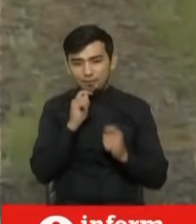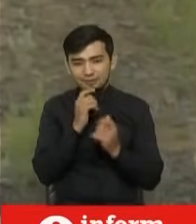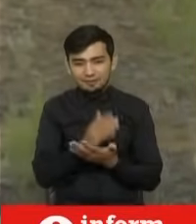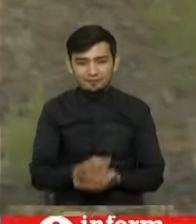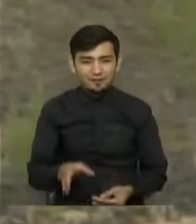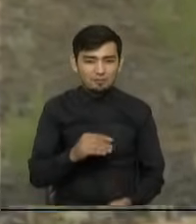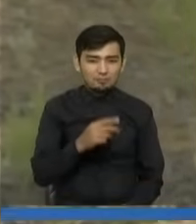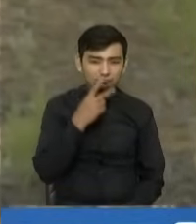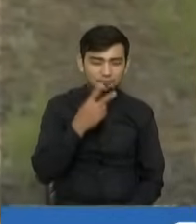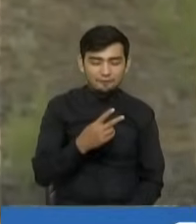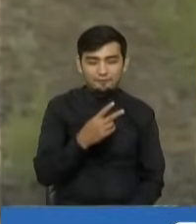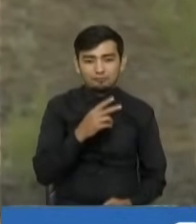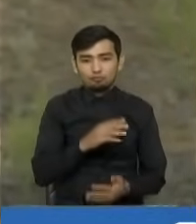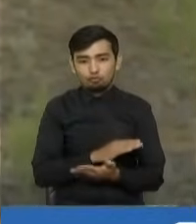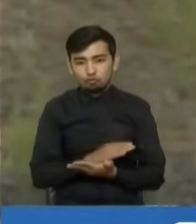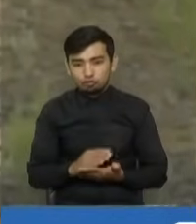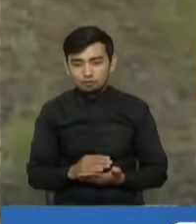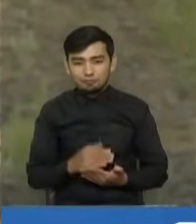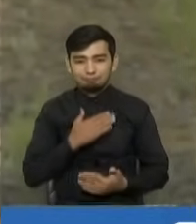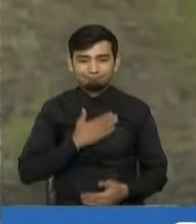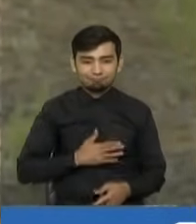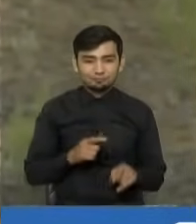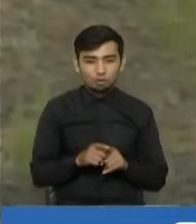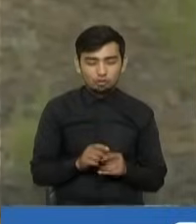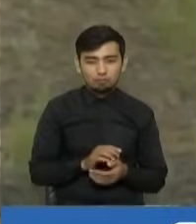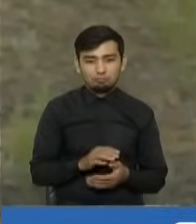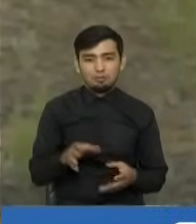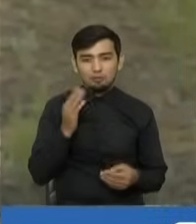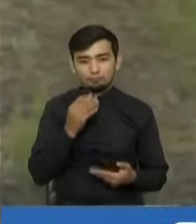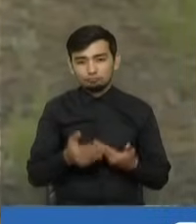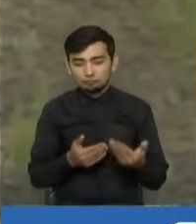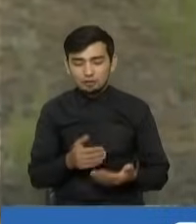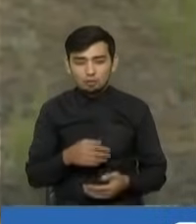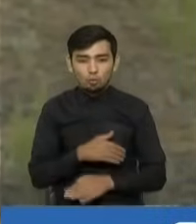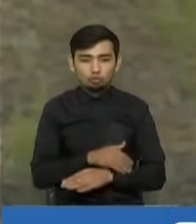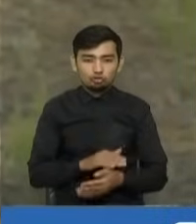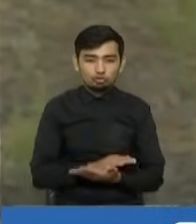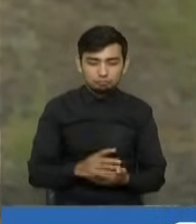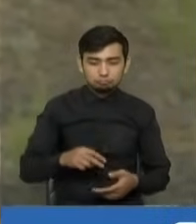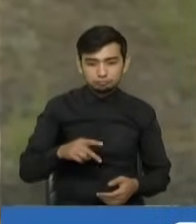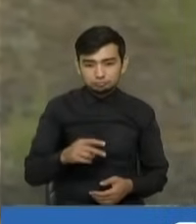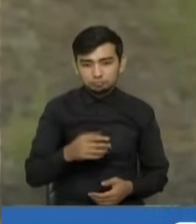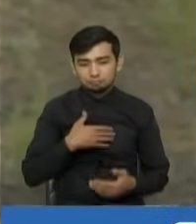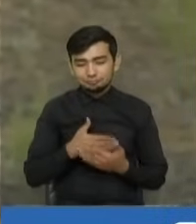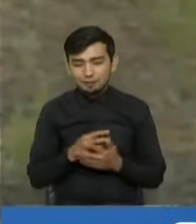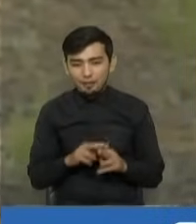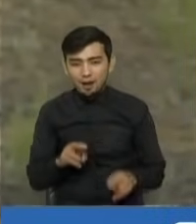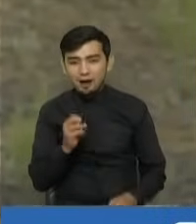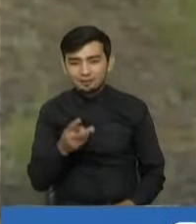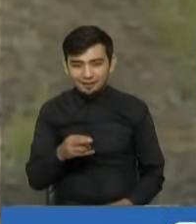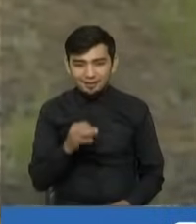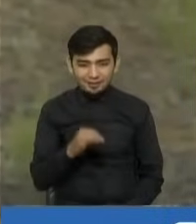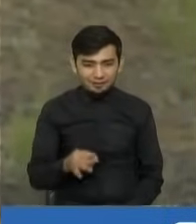все приятно видеть как после очистки преобразилась территория ходить по чистым улицам дорогам активно В подобные акции